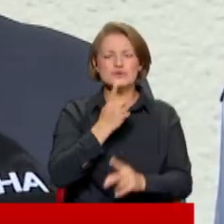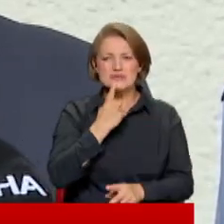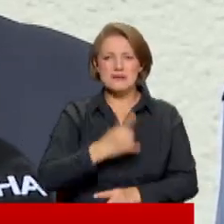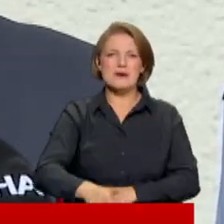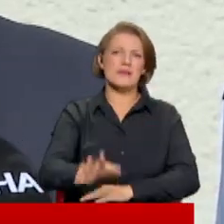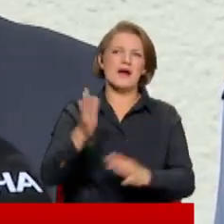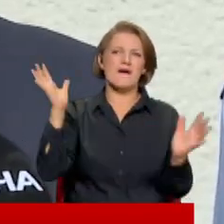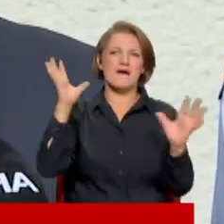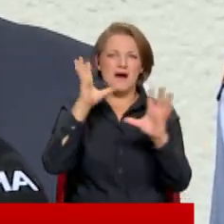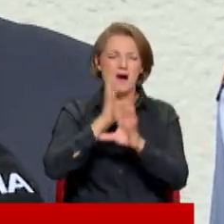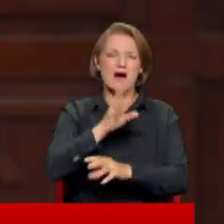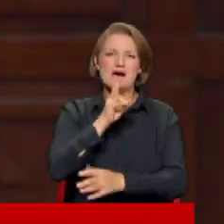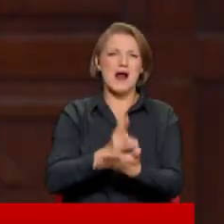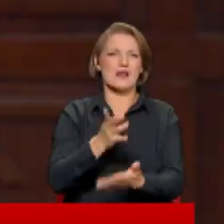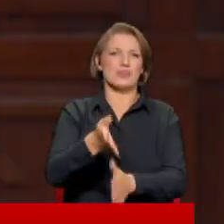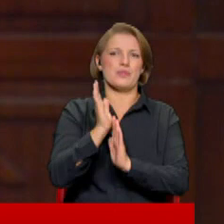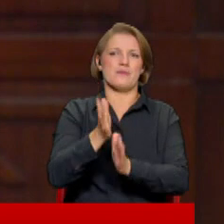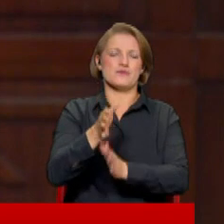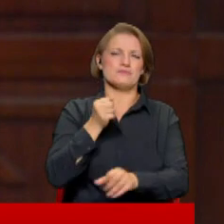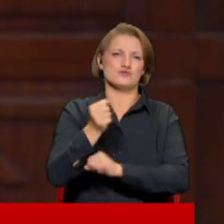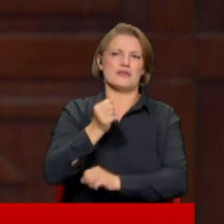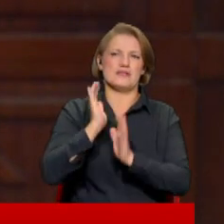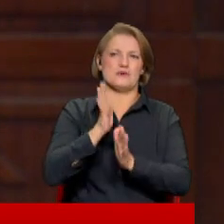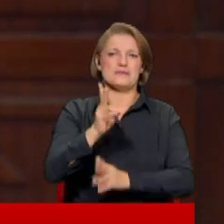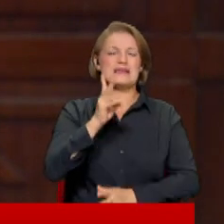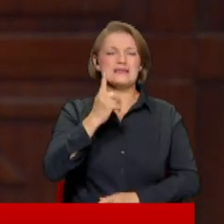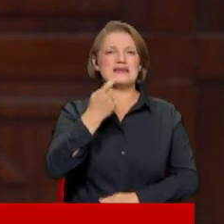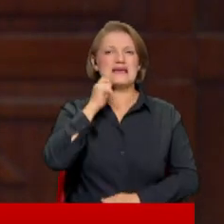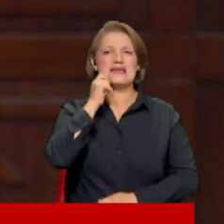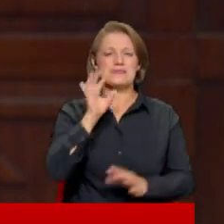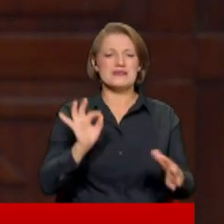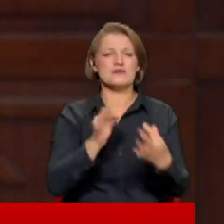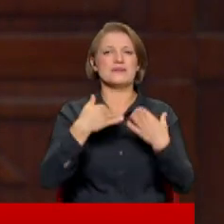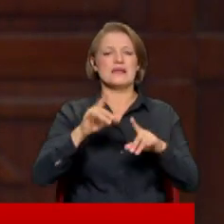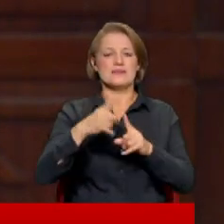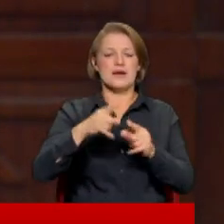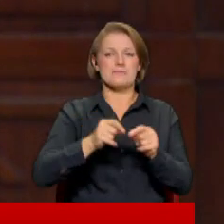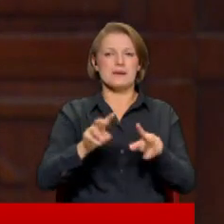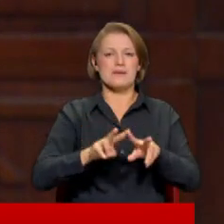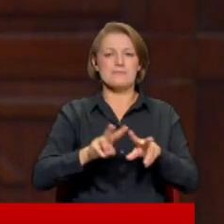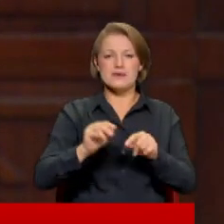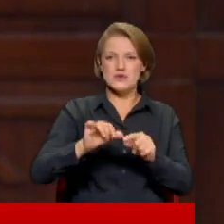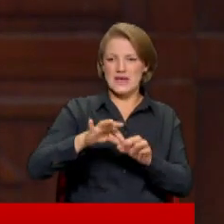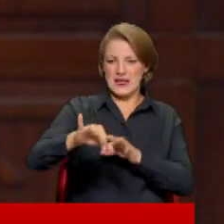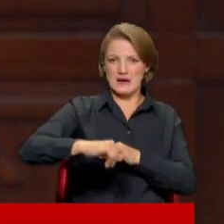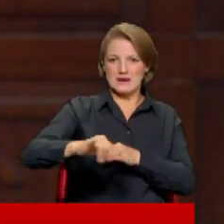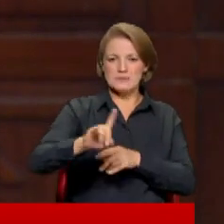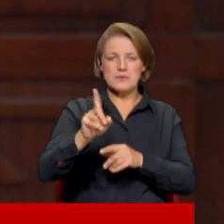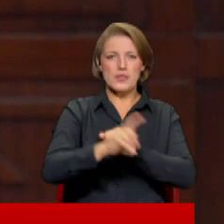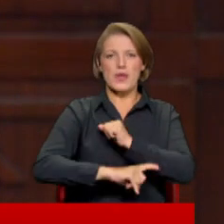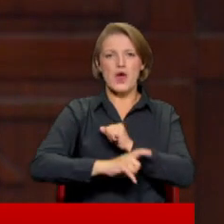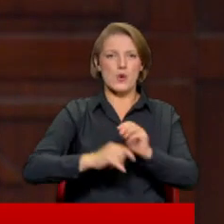demeden kararlılıkla devam ediyoruz. 1 Ekim tesadüfi değildir. Türkiye Büyük Millet Meclisi'ne birkaç yüz metre ötede böyle bir